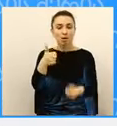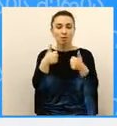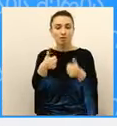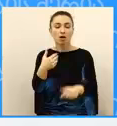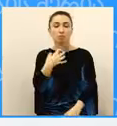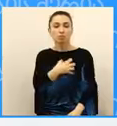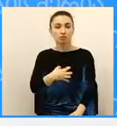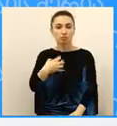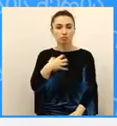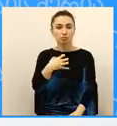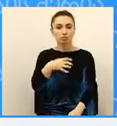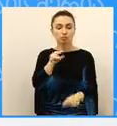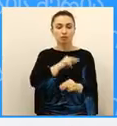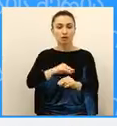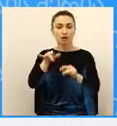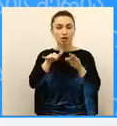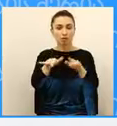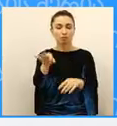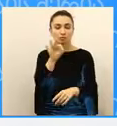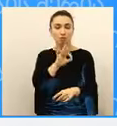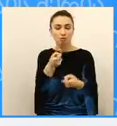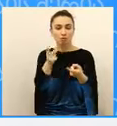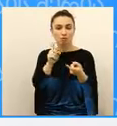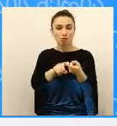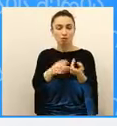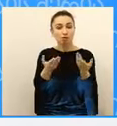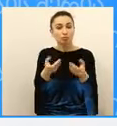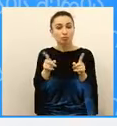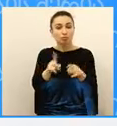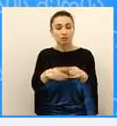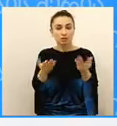კარგ, მნიშვნელოვან, მასშტაბურ სამუშაოებთან დაკავშირებით, თუმცა